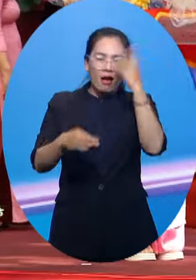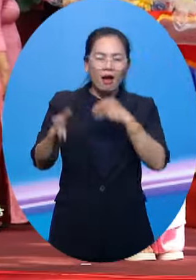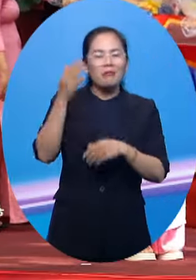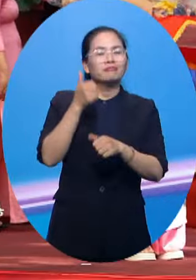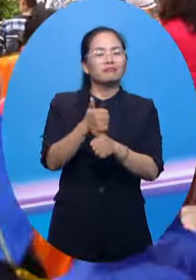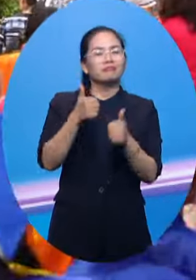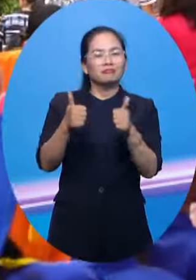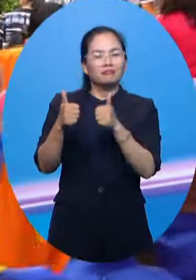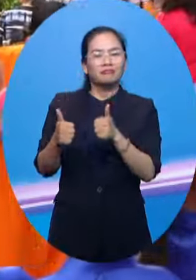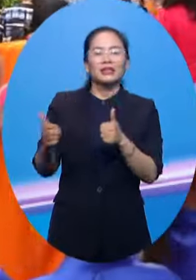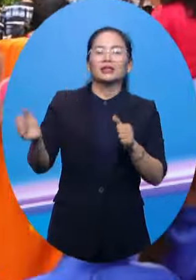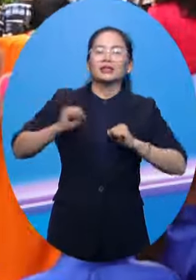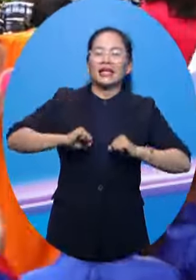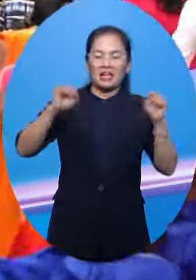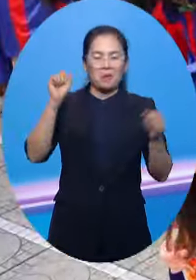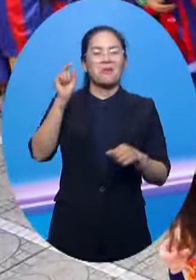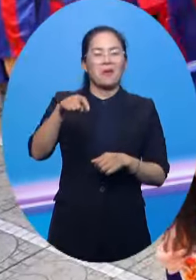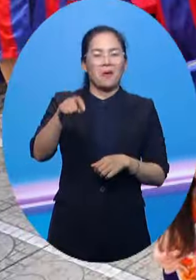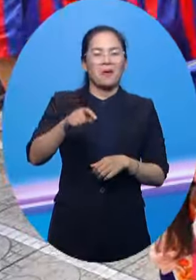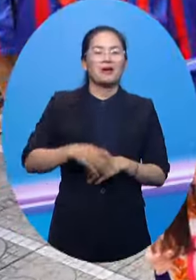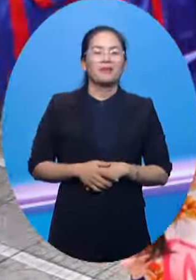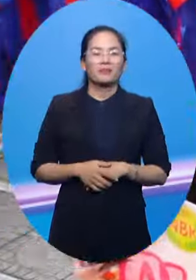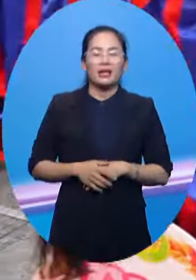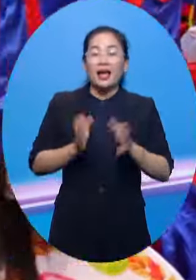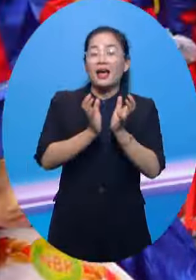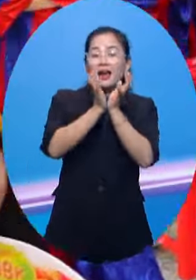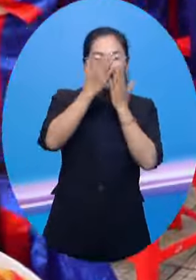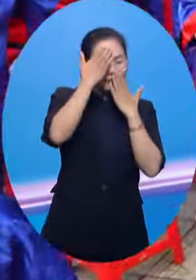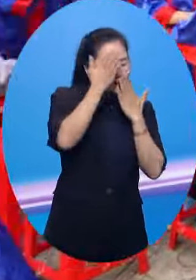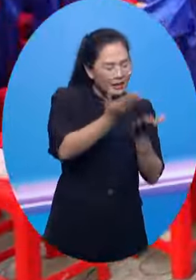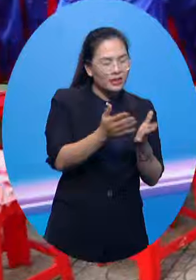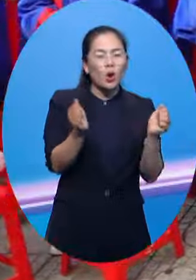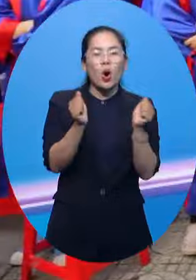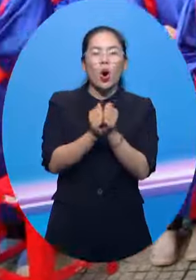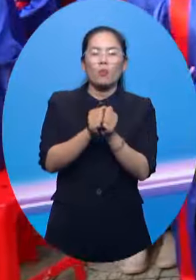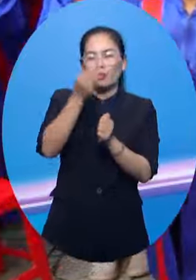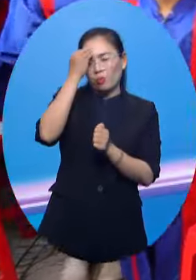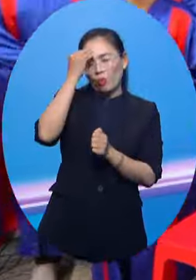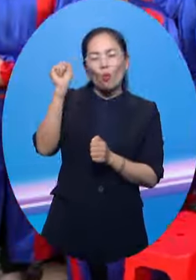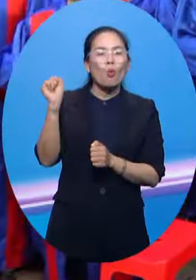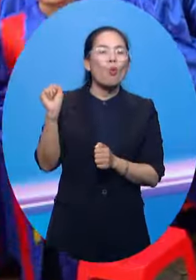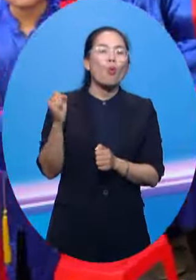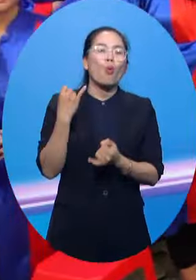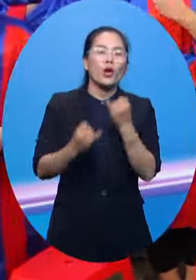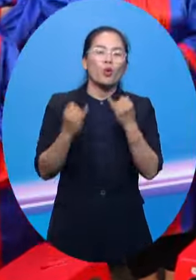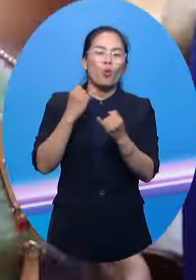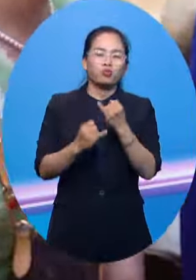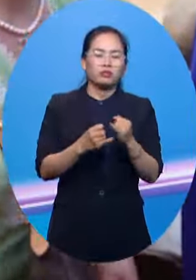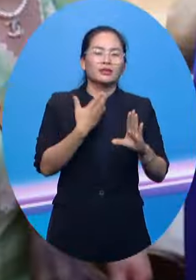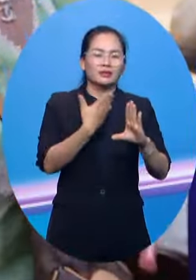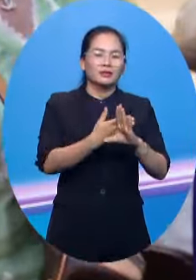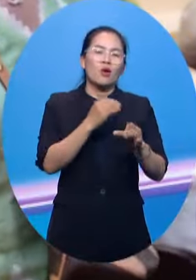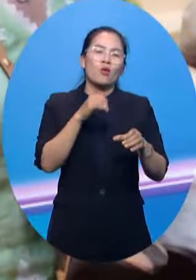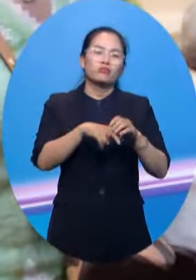và bước đầu đã gặt hái được những thành công nhất định. Lễ tri ân cũng là buổi học cuối cùng của các em tại ngôi trường mang tên Nguyễn Bỉnh